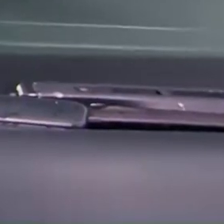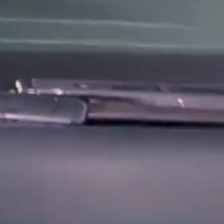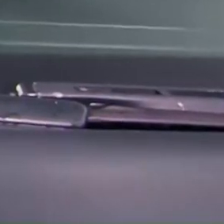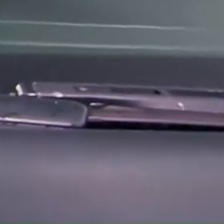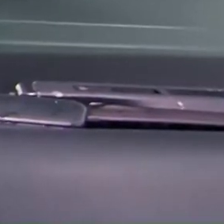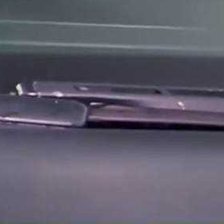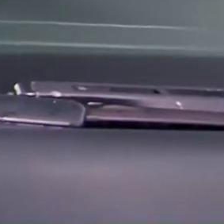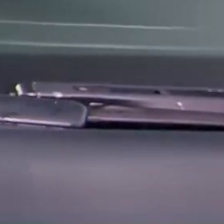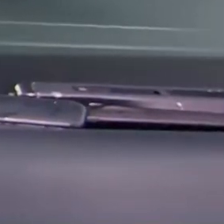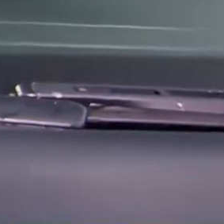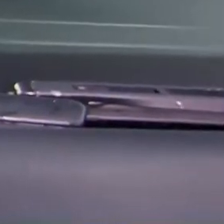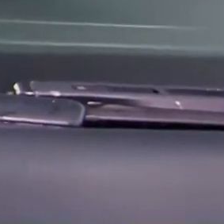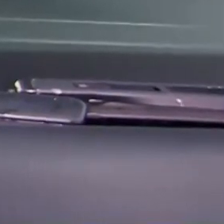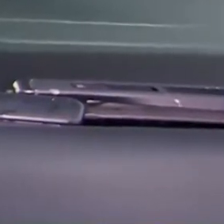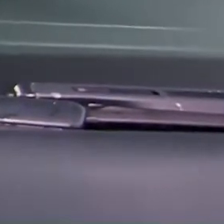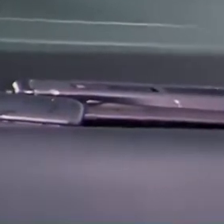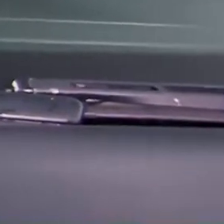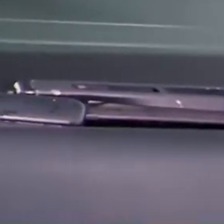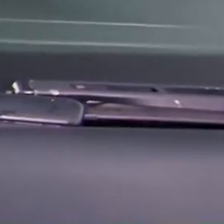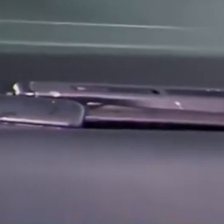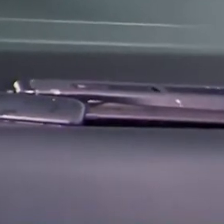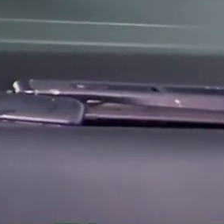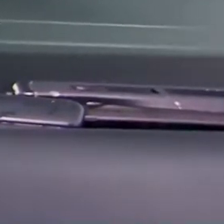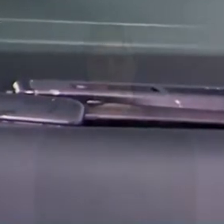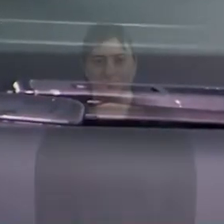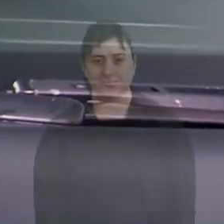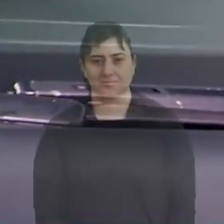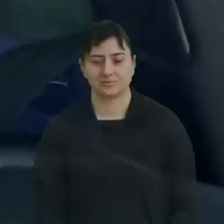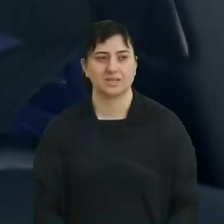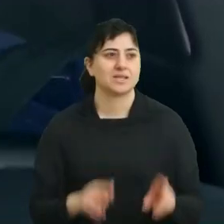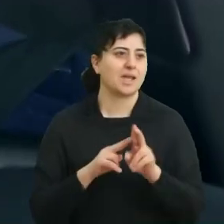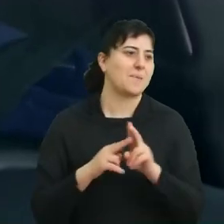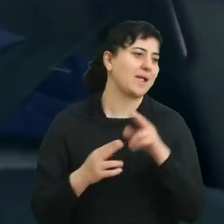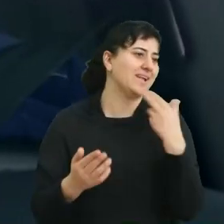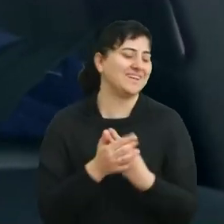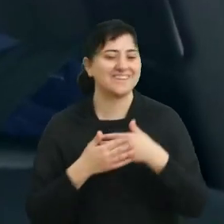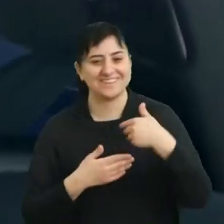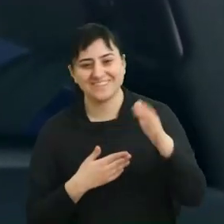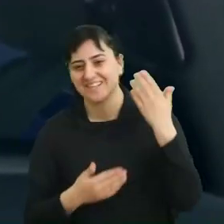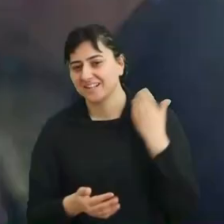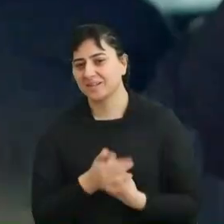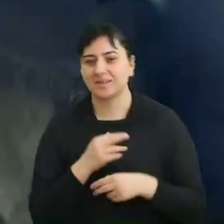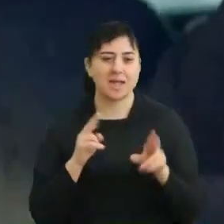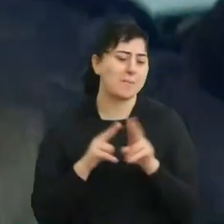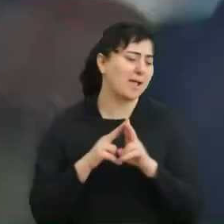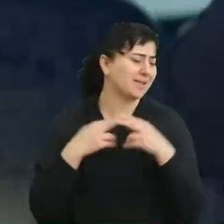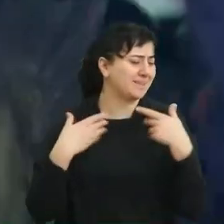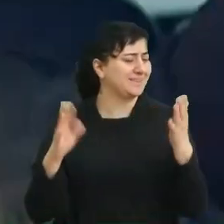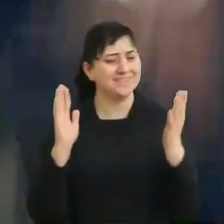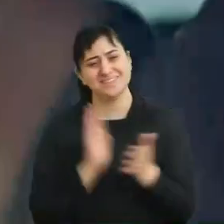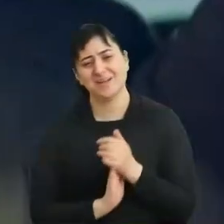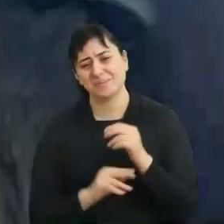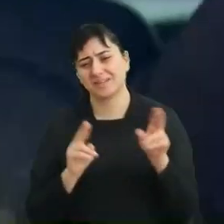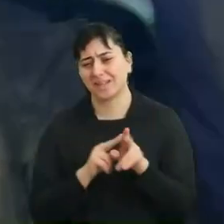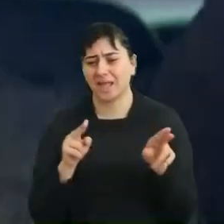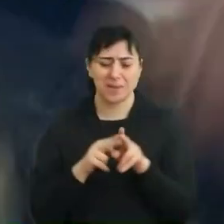döverken Nurhan arkada avuçlarıyla yüzünü kapatmış. Gitti Kemal'im gitti. Yetti